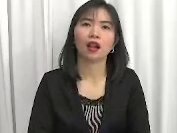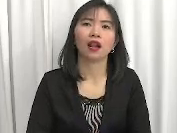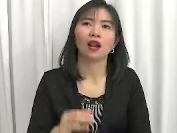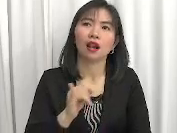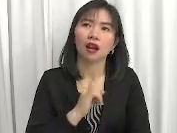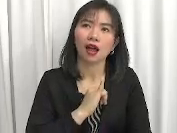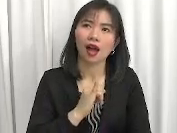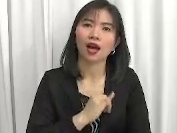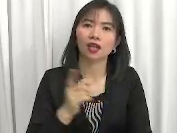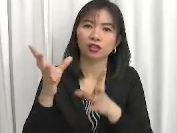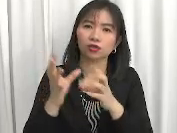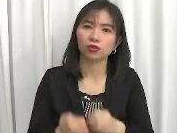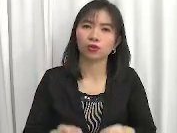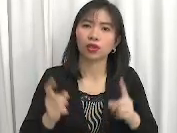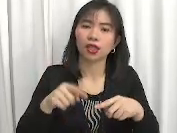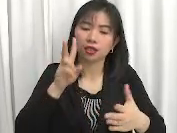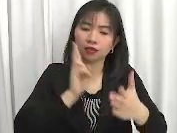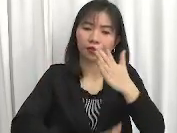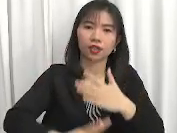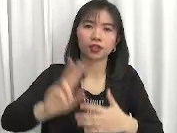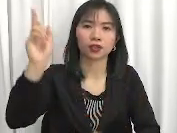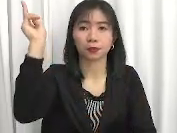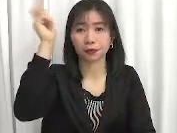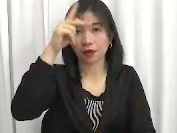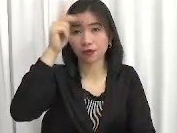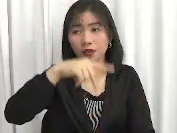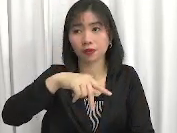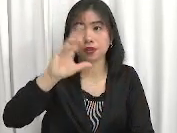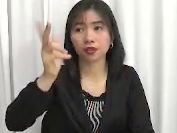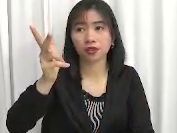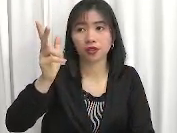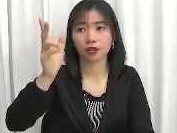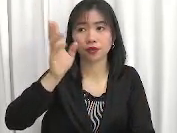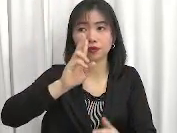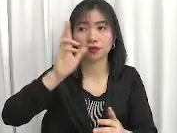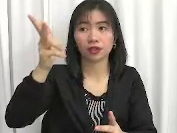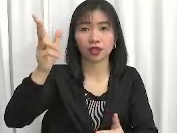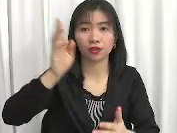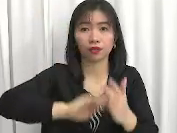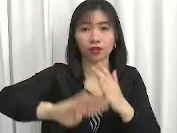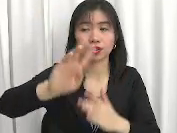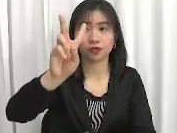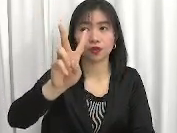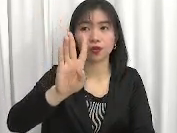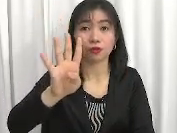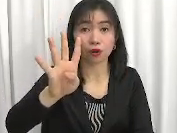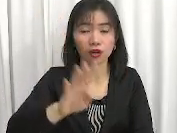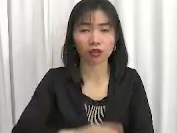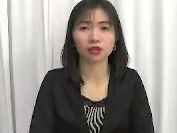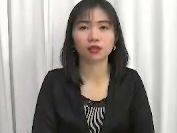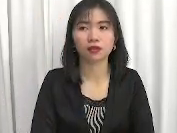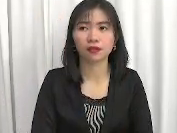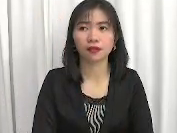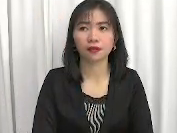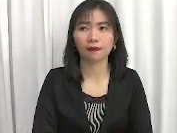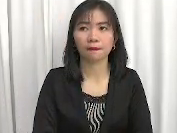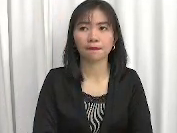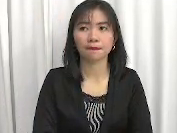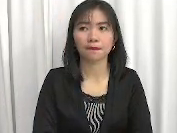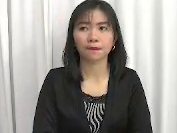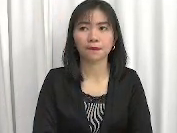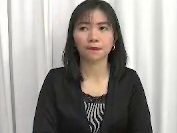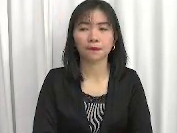12, verse 4. A virtuous woman is a crown to her husband, but she that maketh